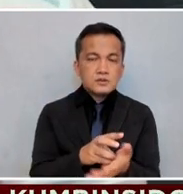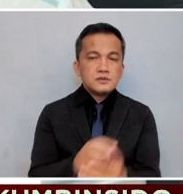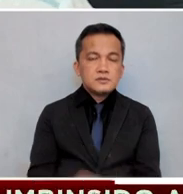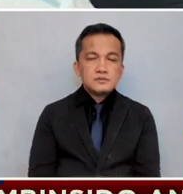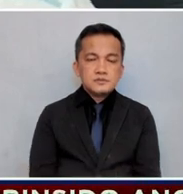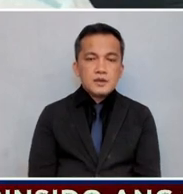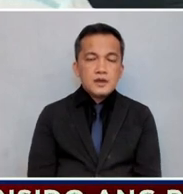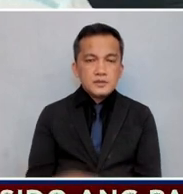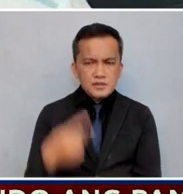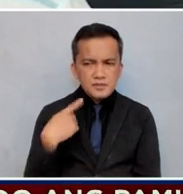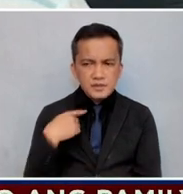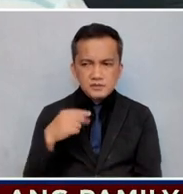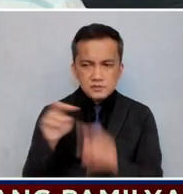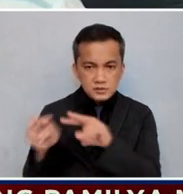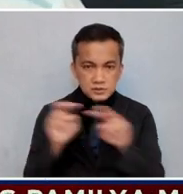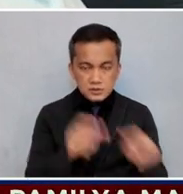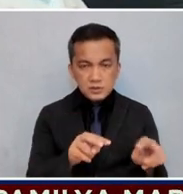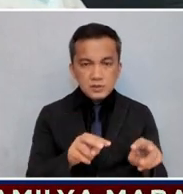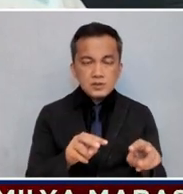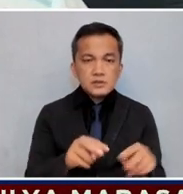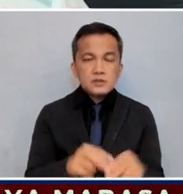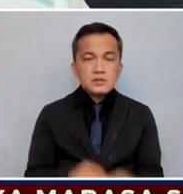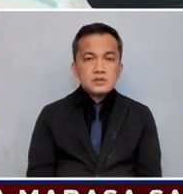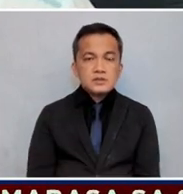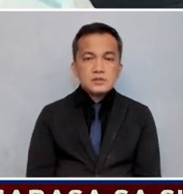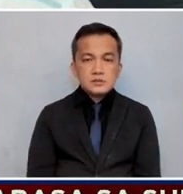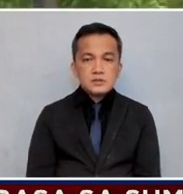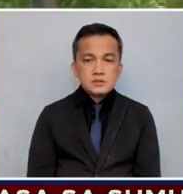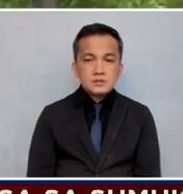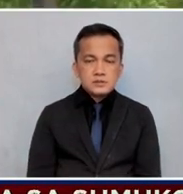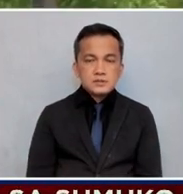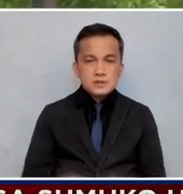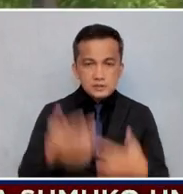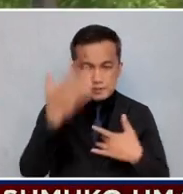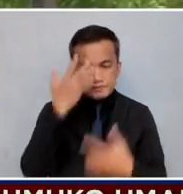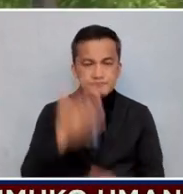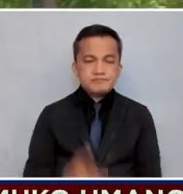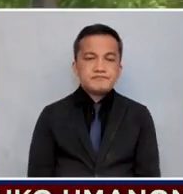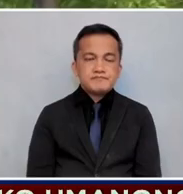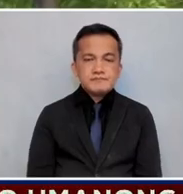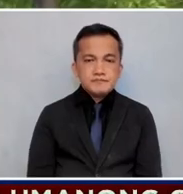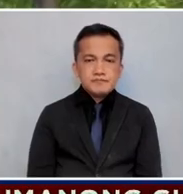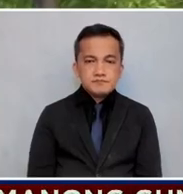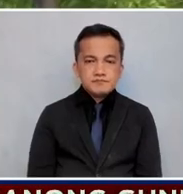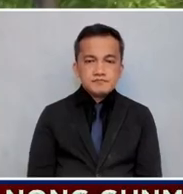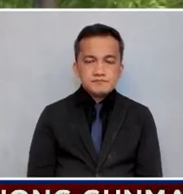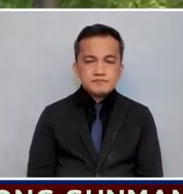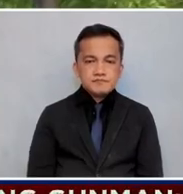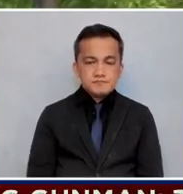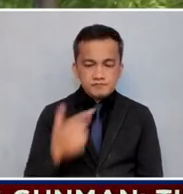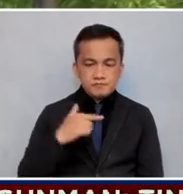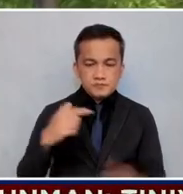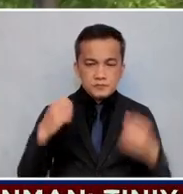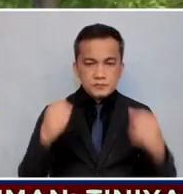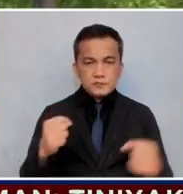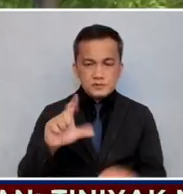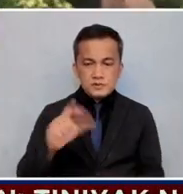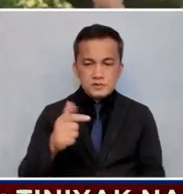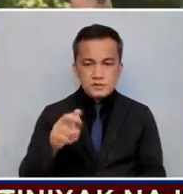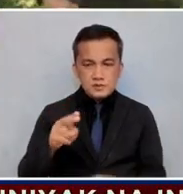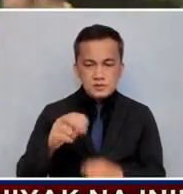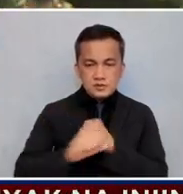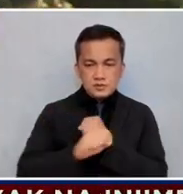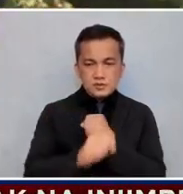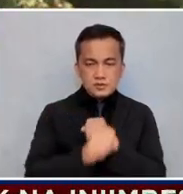na may mga nakikitaan sila ng mga signs and symptoms. Pinaigting na ng mga LGU ang information